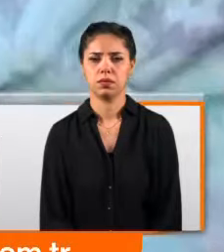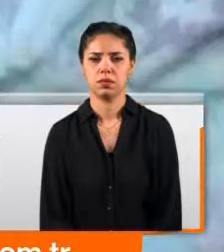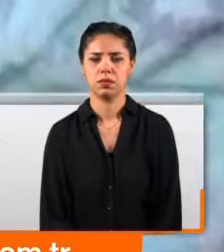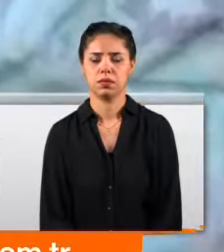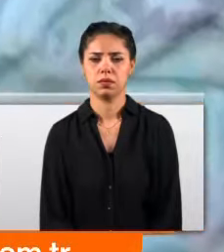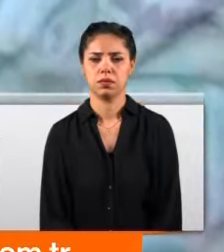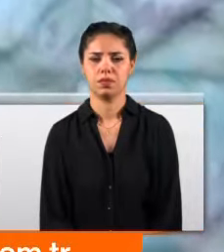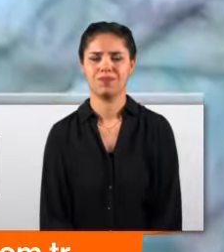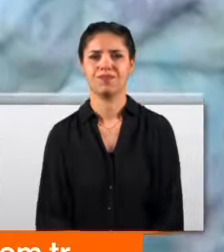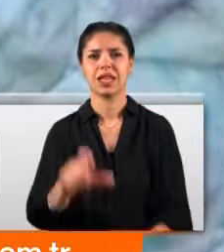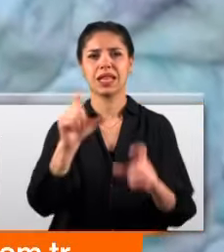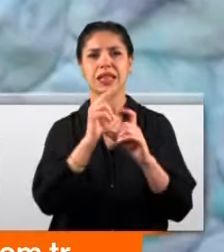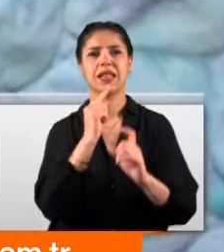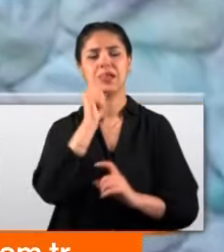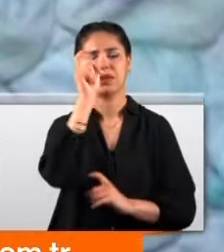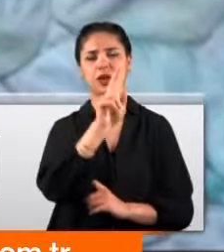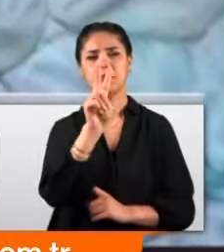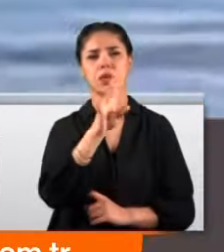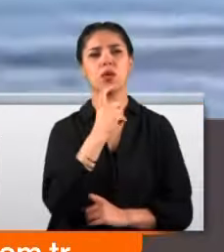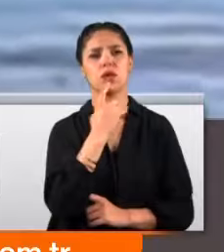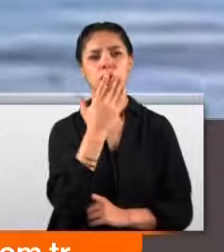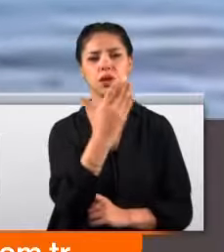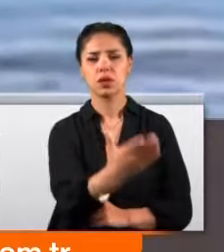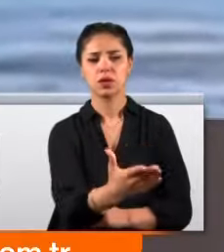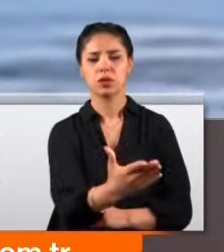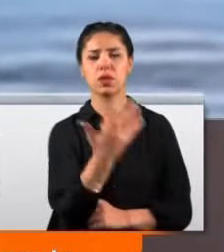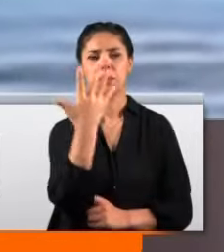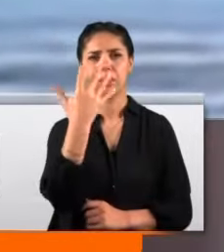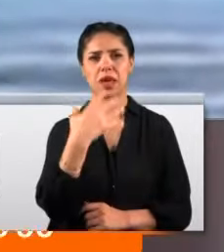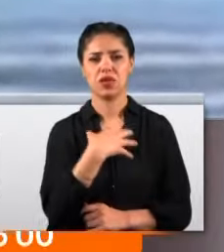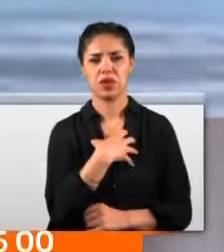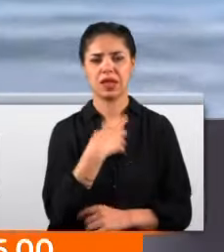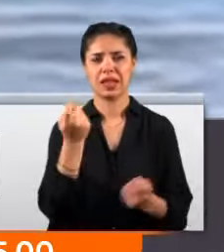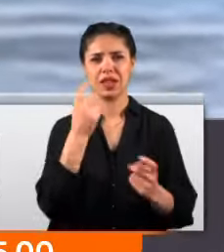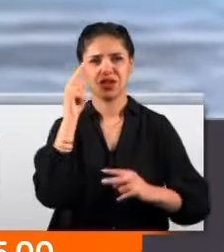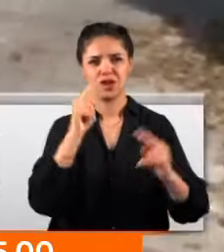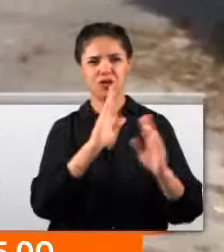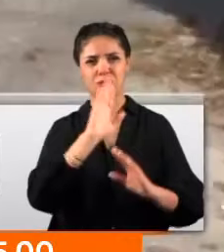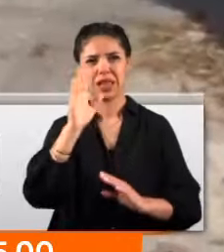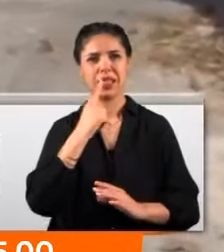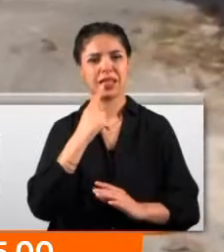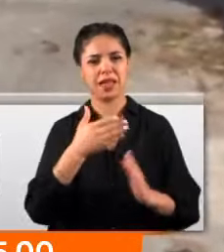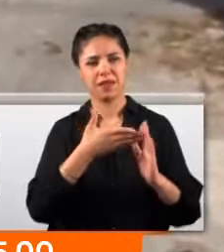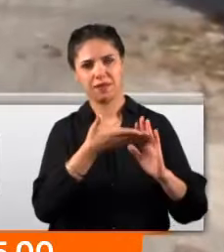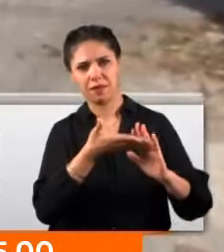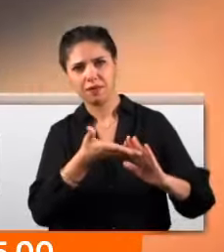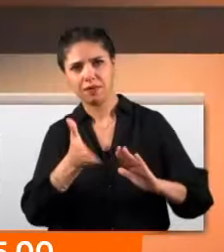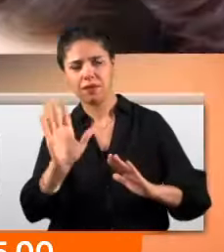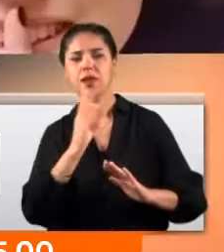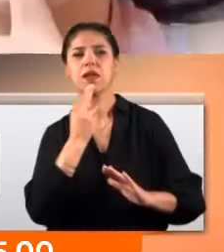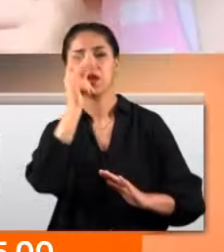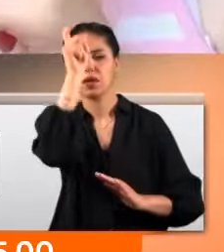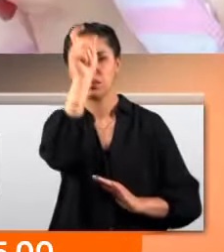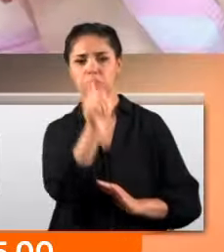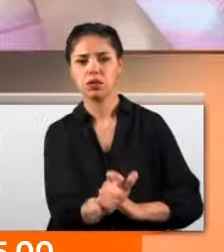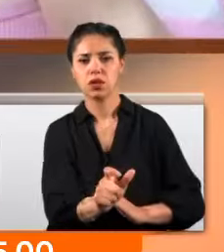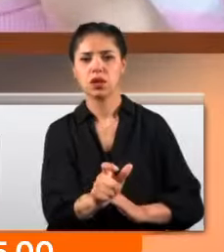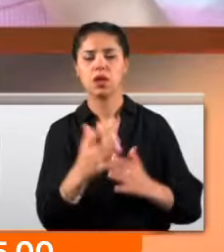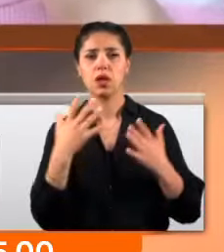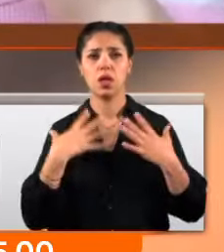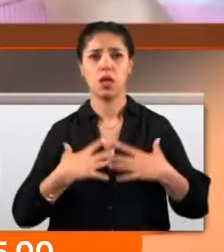Duyun. Sedef Güler henüz 24 yaşındaydı. 5 Haziran'da iş görüşmesine gidiyorum diye evinden çıkan genç kızın